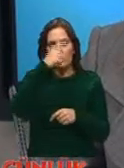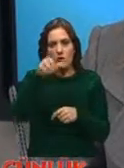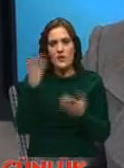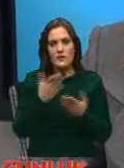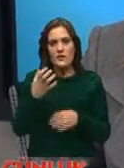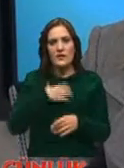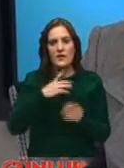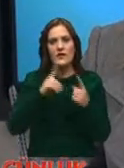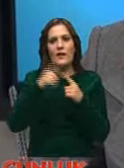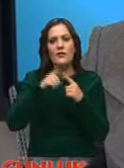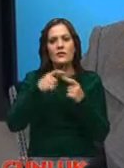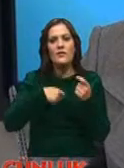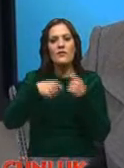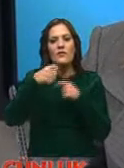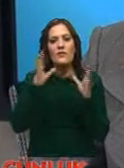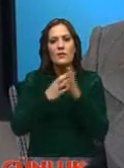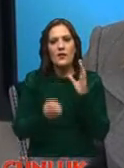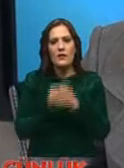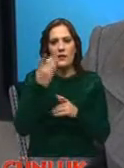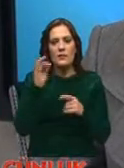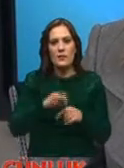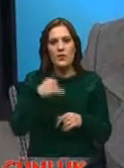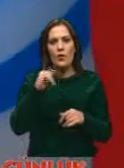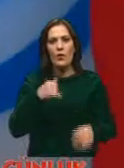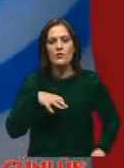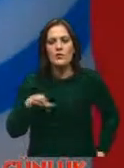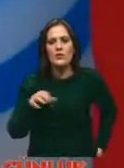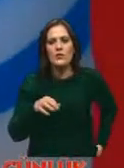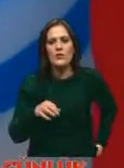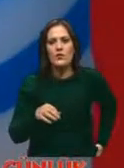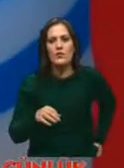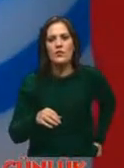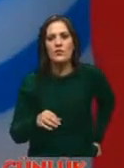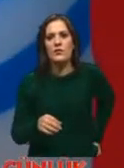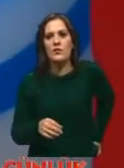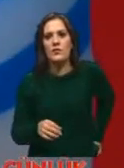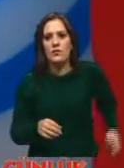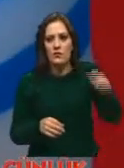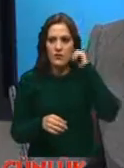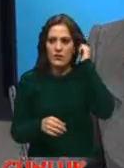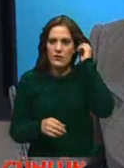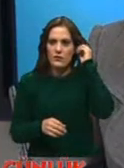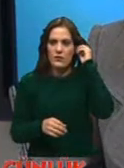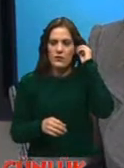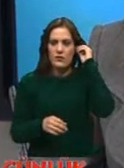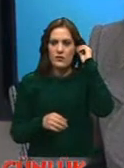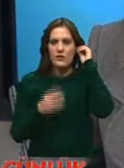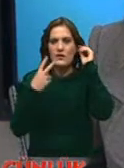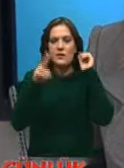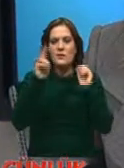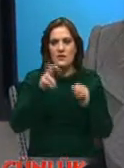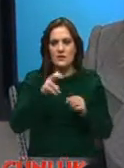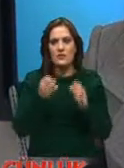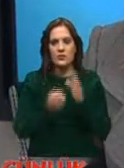kendi teknoloji firmalarını yaratmaya başladı oyun sektöründe. Kaç yıldır yapıyorlar bu işi şu anda sizden? 2008'de kurduk